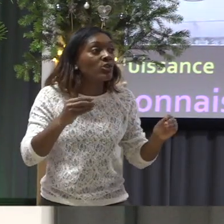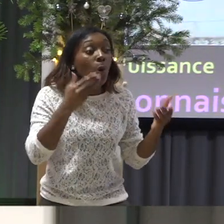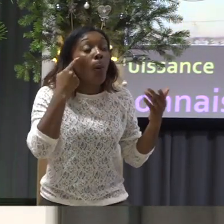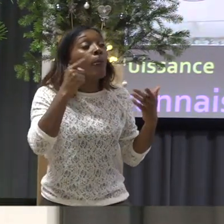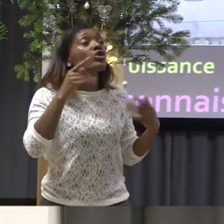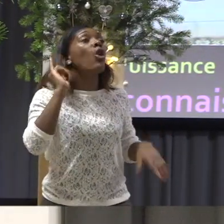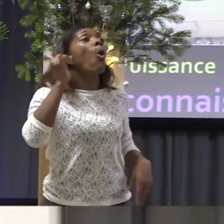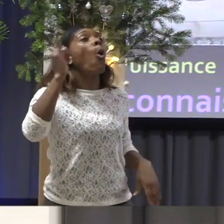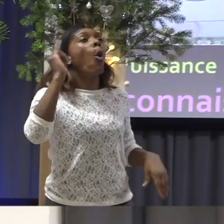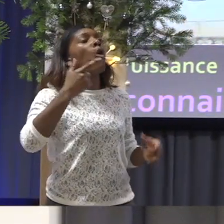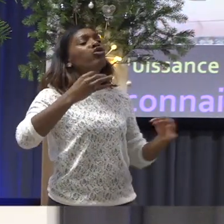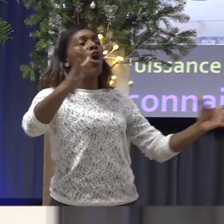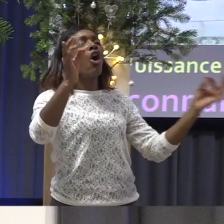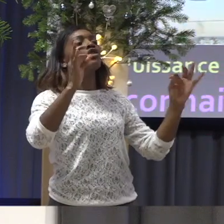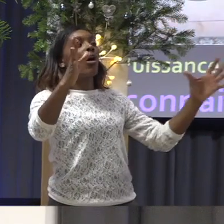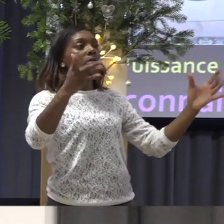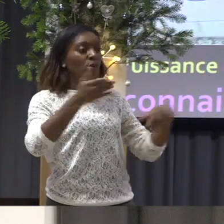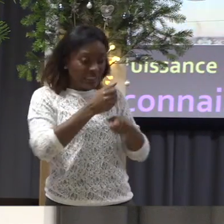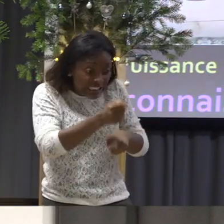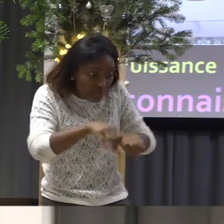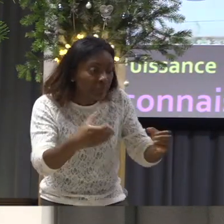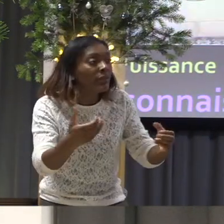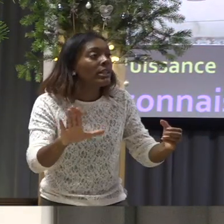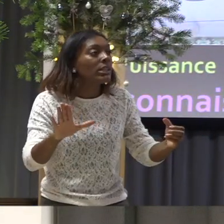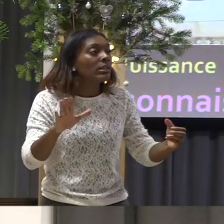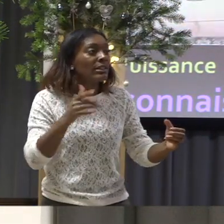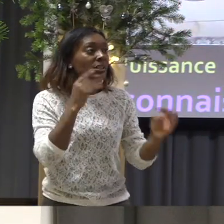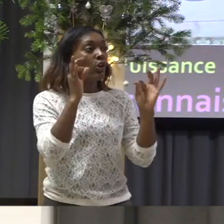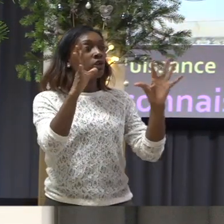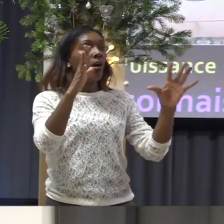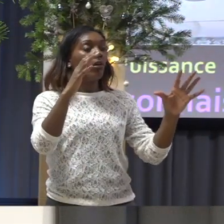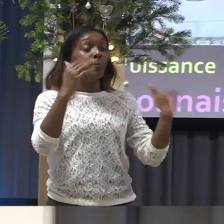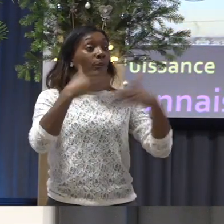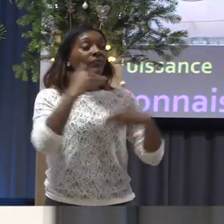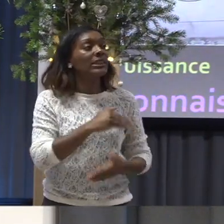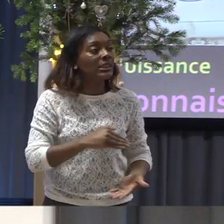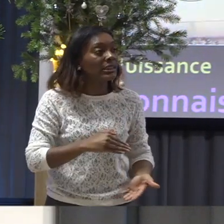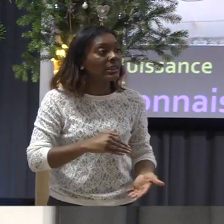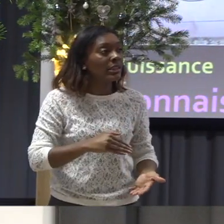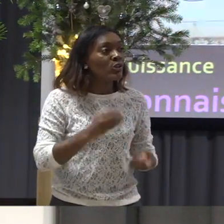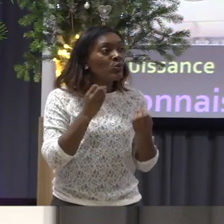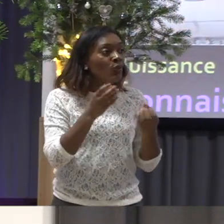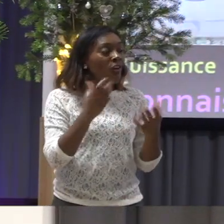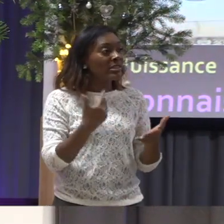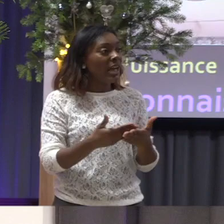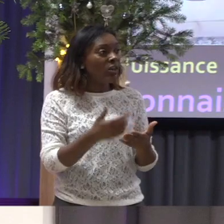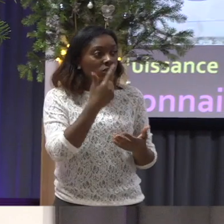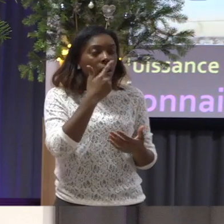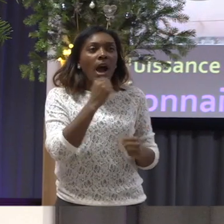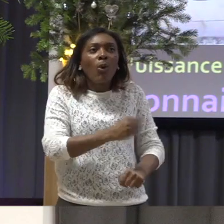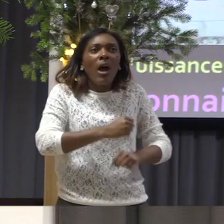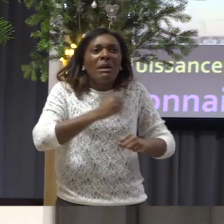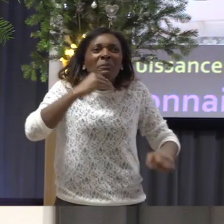nous, parfois nous fait des détours, nous fait des mauvais coups. Et on se rend compte que c'est allé tellement